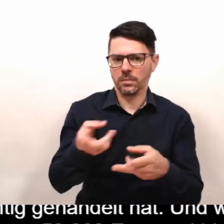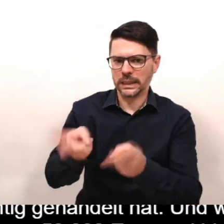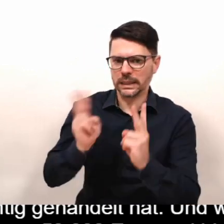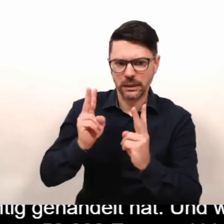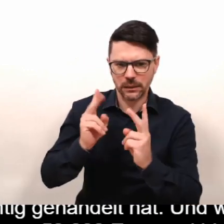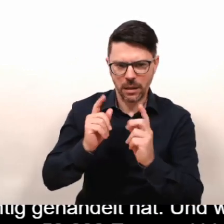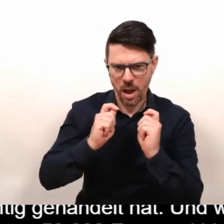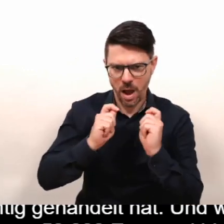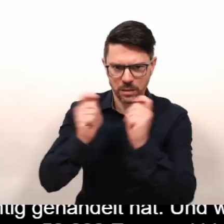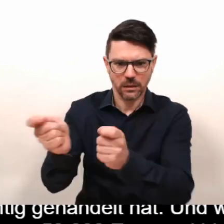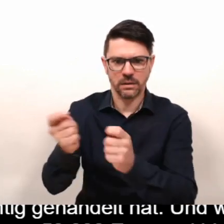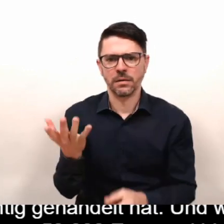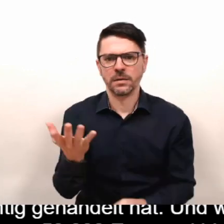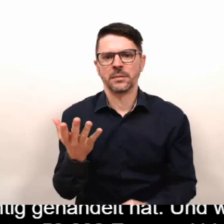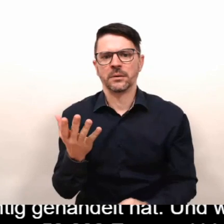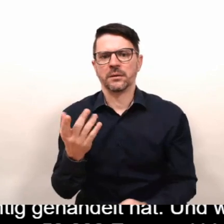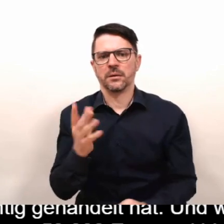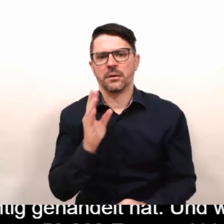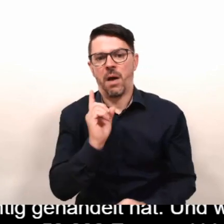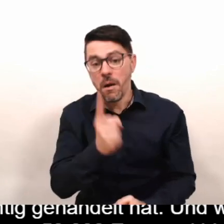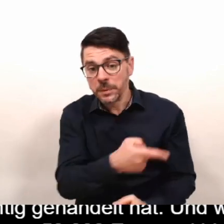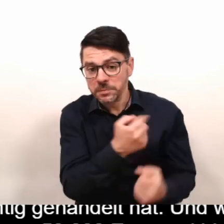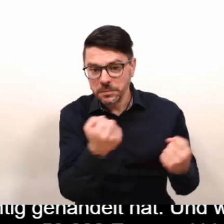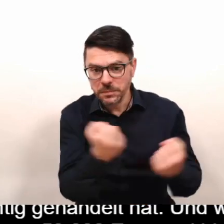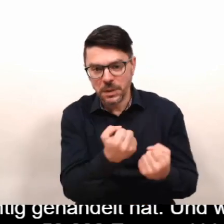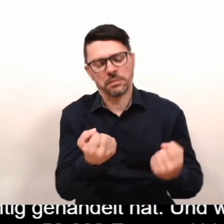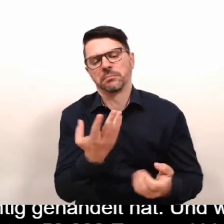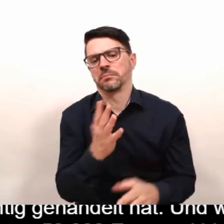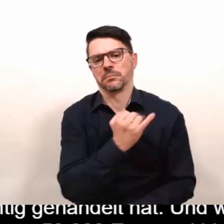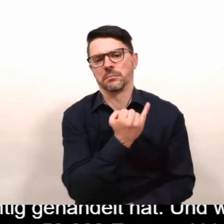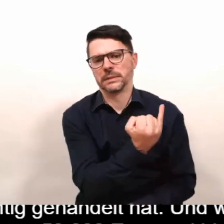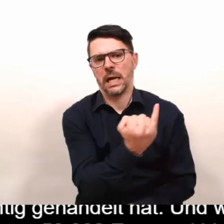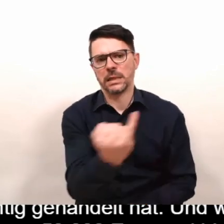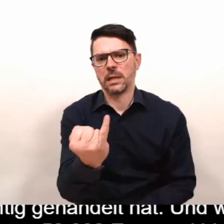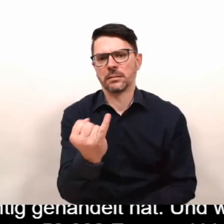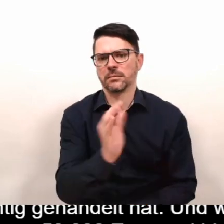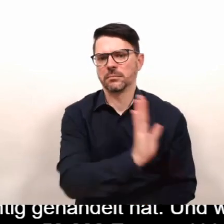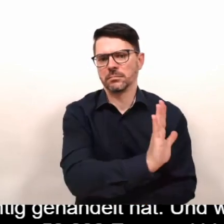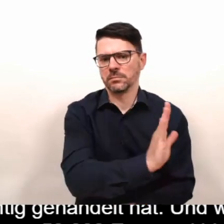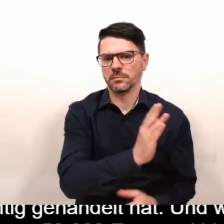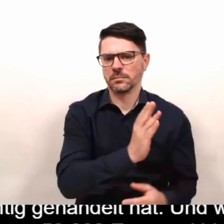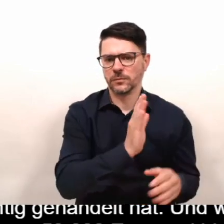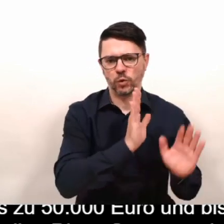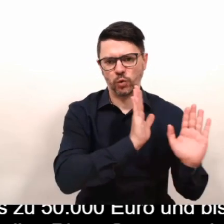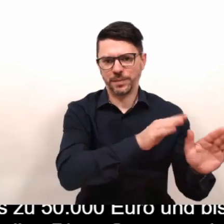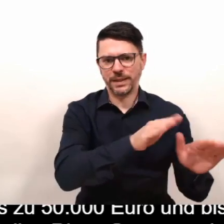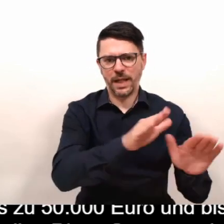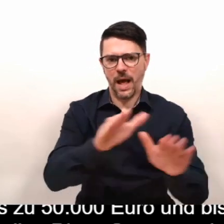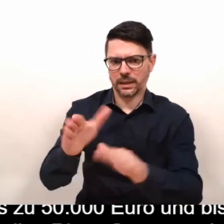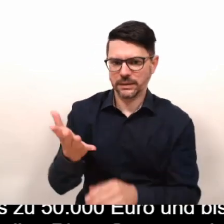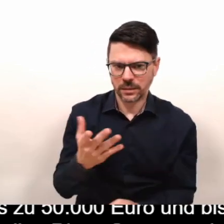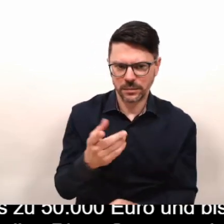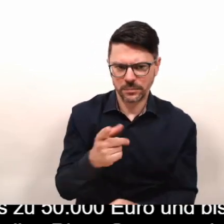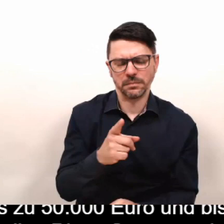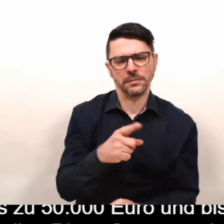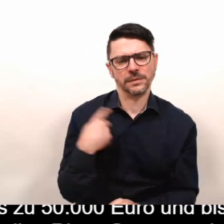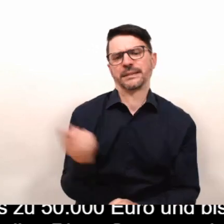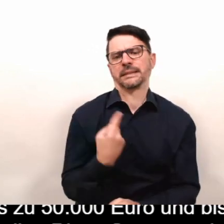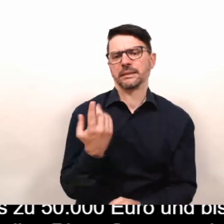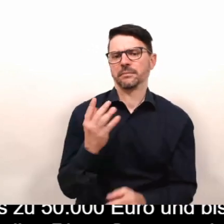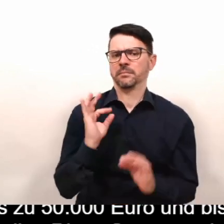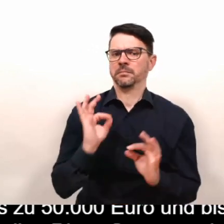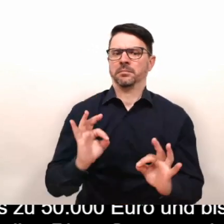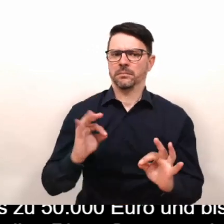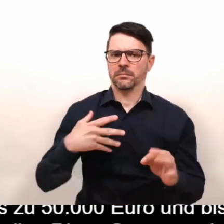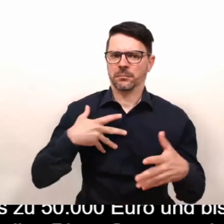am selben Tag noch ausbezahlt. Corona-Schutzschirmkredite, mittlerweile 660 Antragstellungen, knapp 500